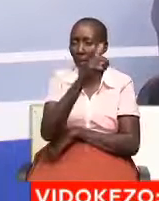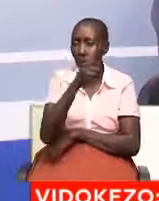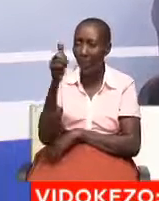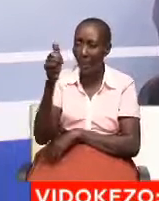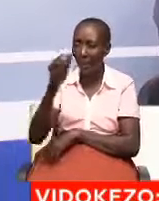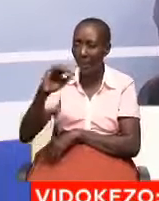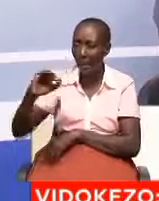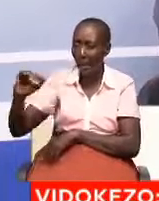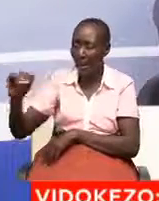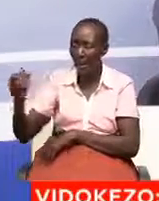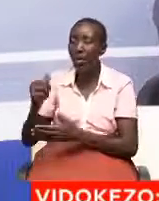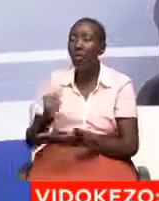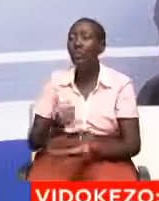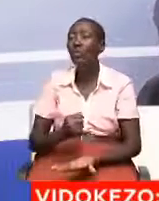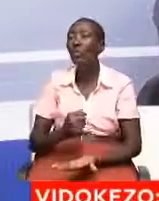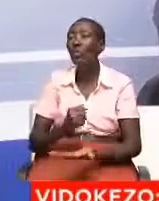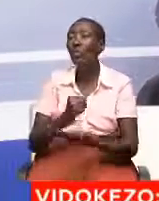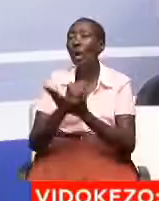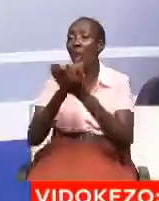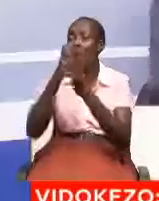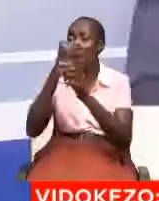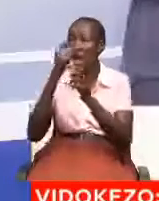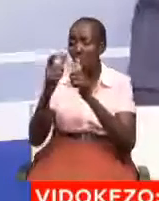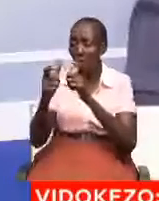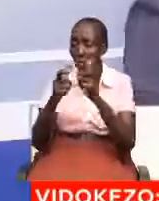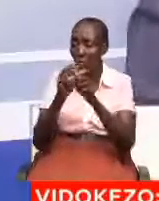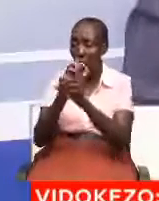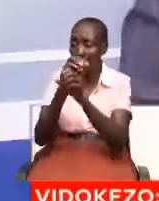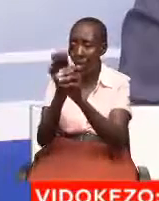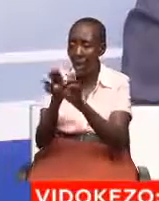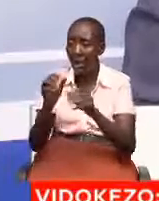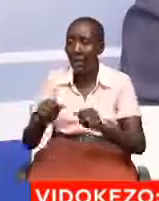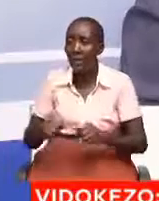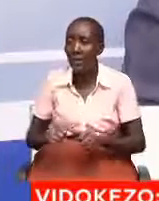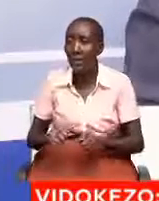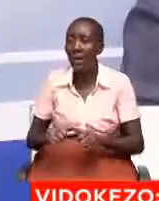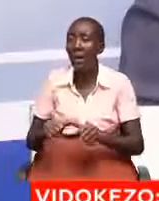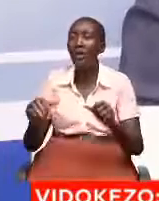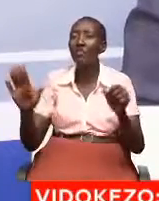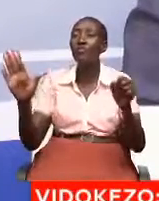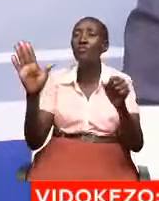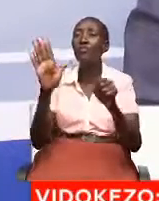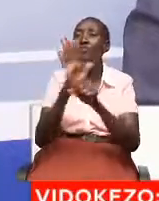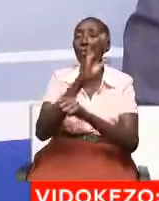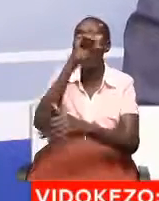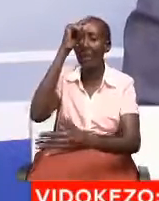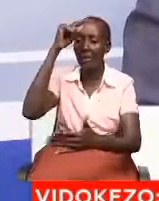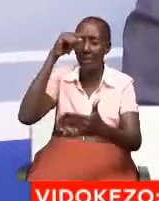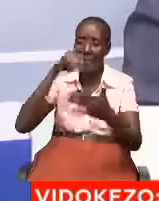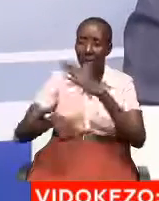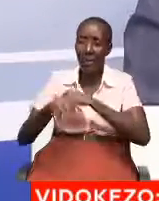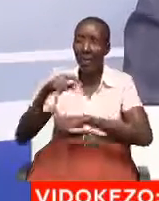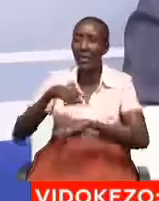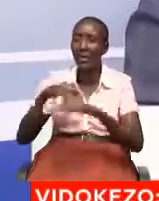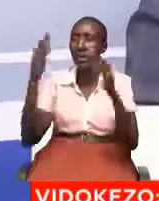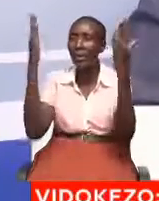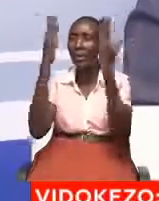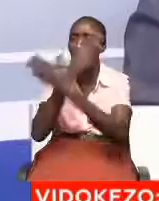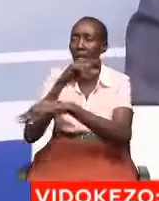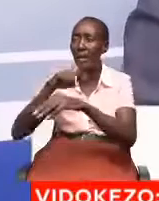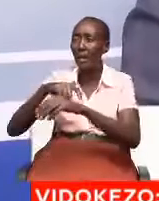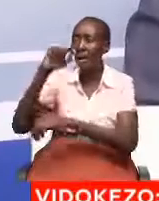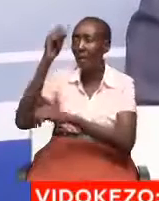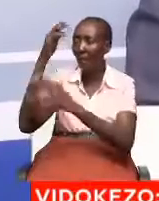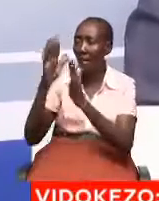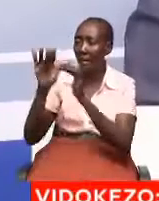mojawapo ya kupambana na kirusi hiki. Ni shughuli inaendeshwa kwa ukamilifu zaidi wakati wa usiku ambapo Wakenya wako